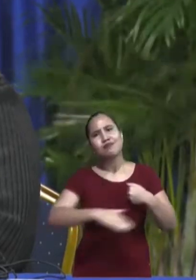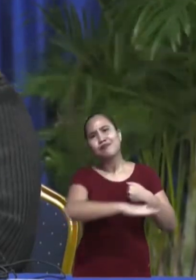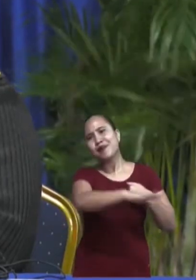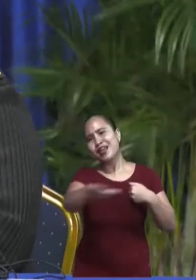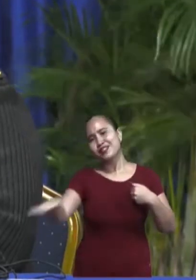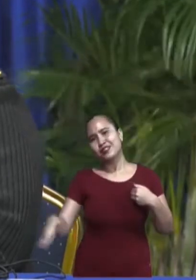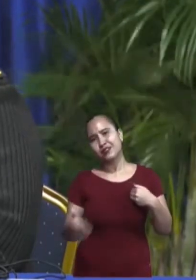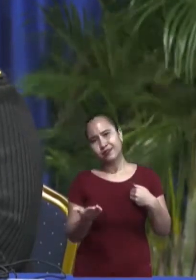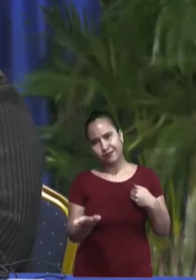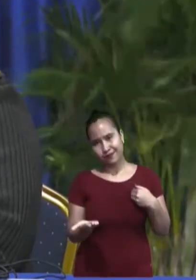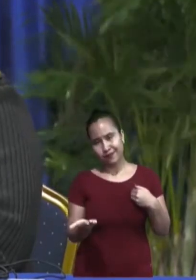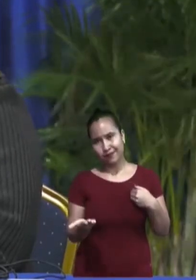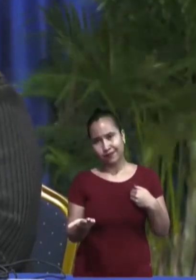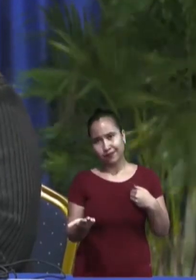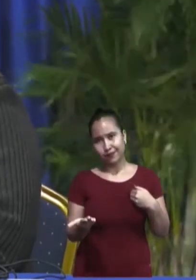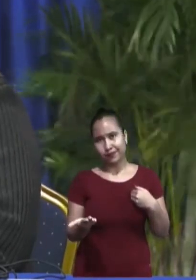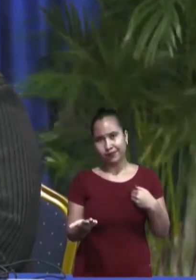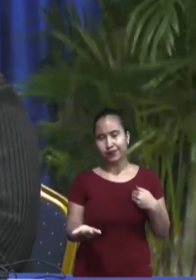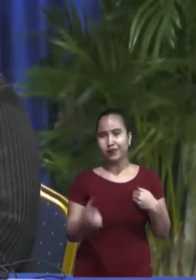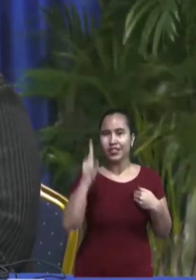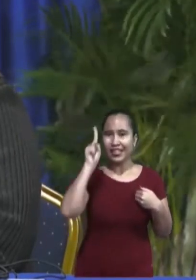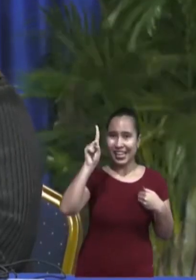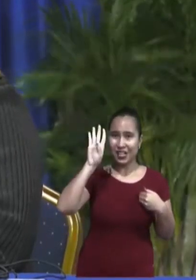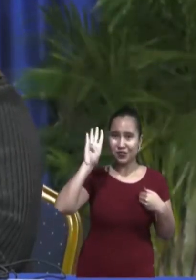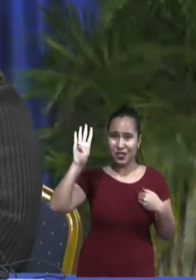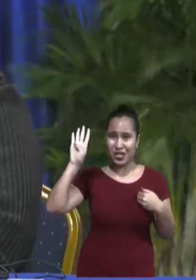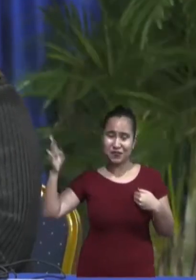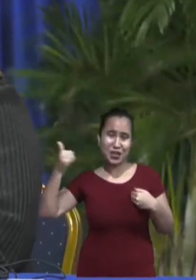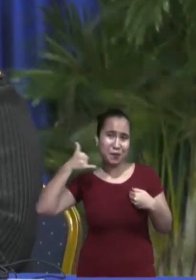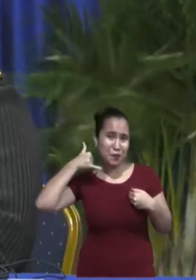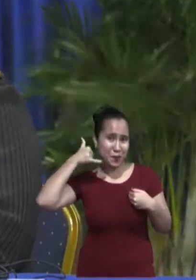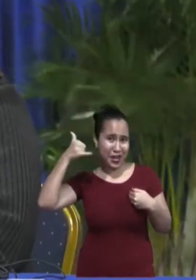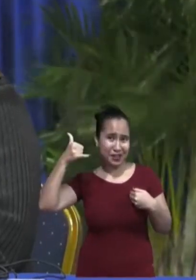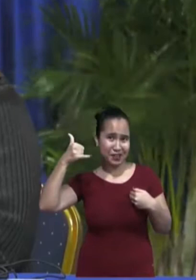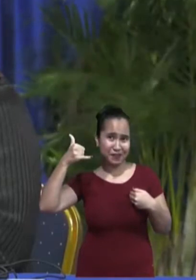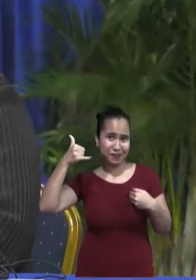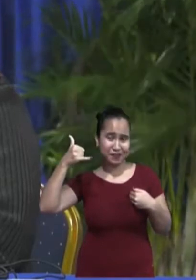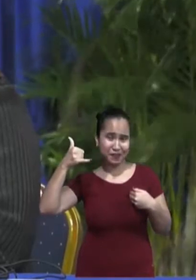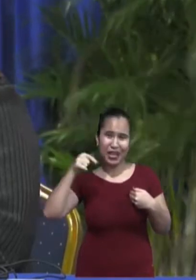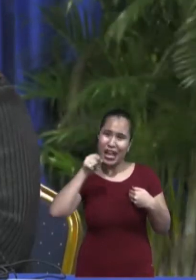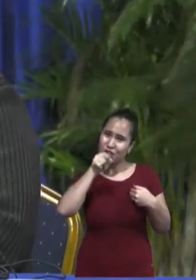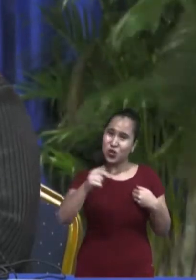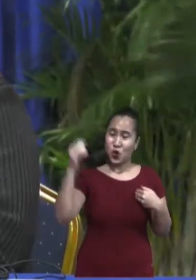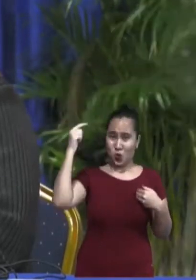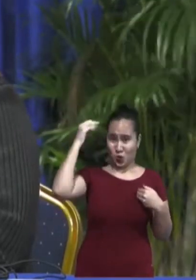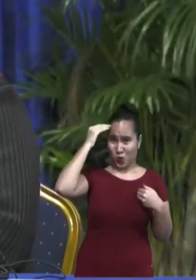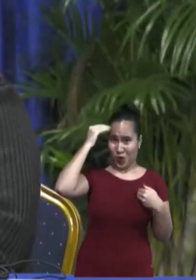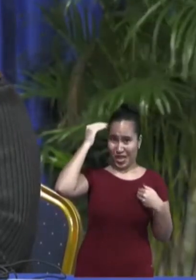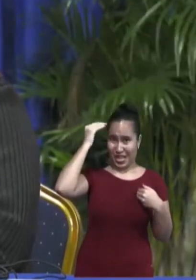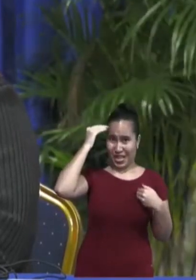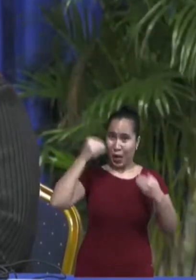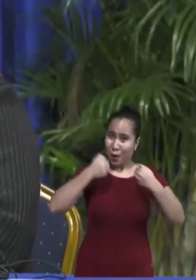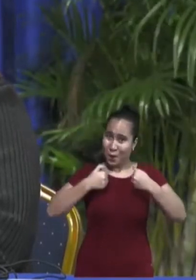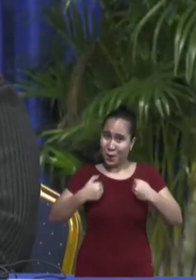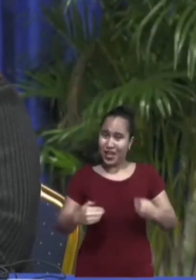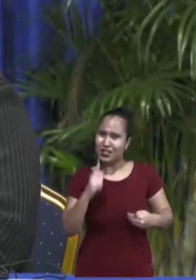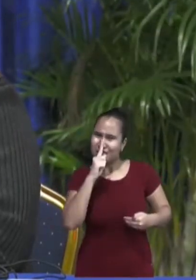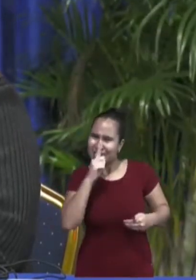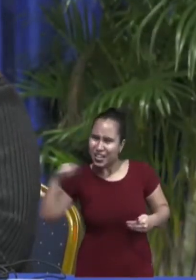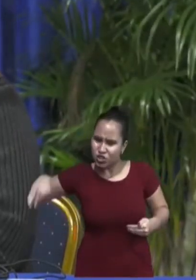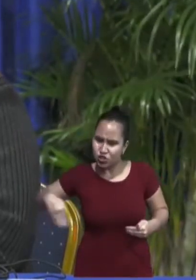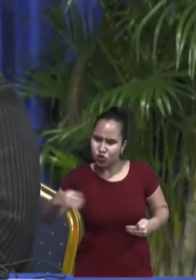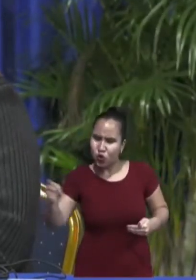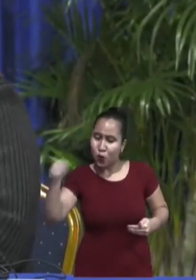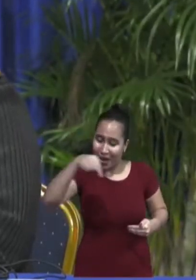geven op 144 als zij weten dat er mensen illegaal zijn in Suriname en die moeten